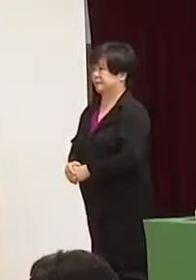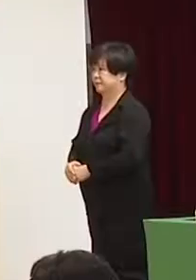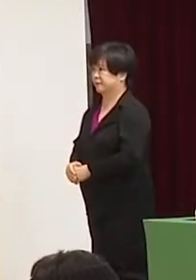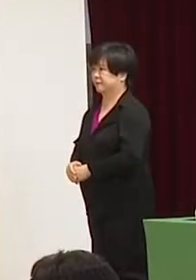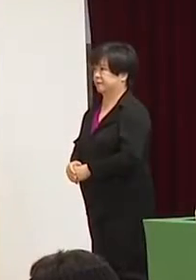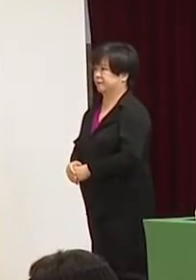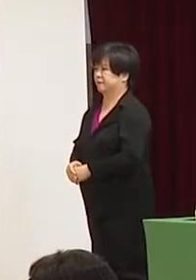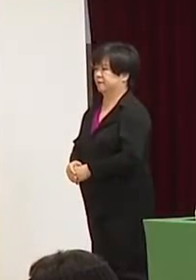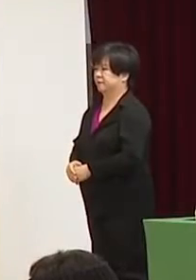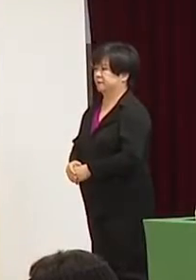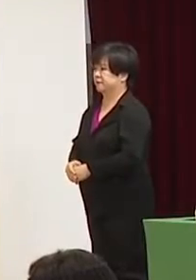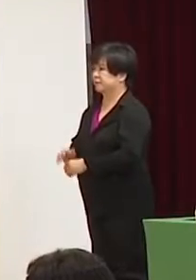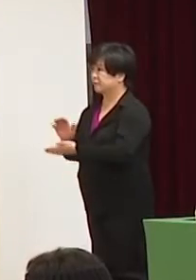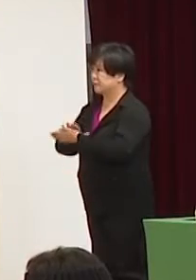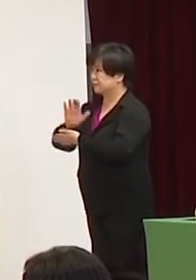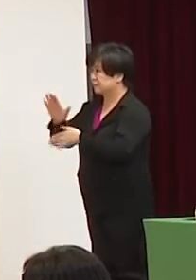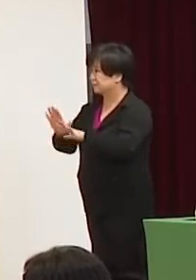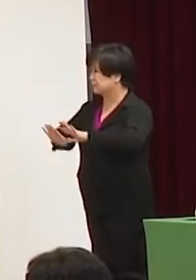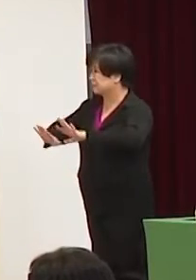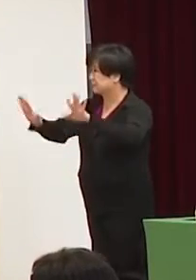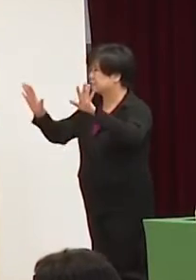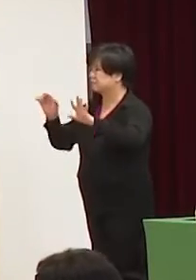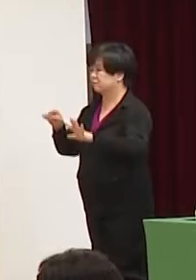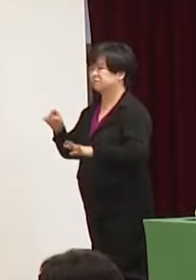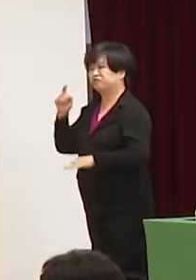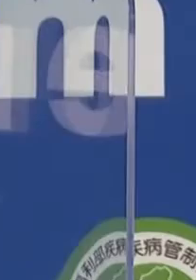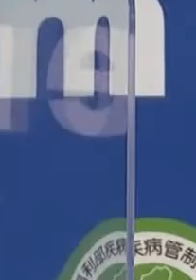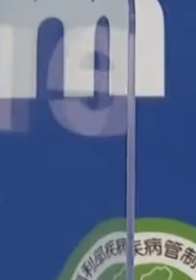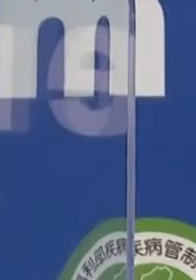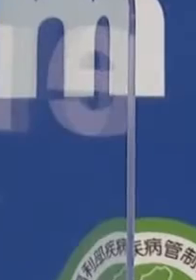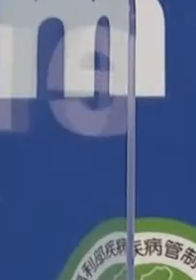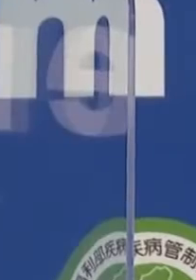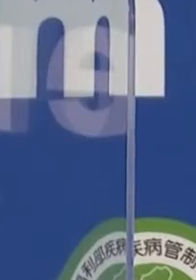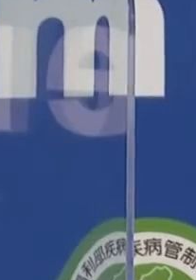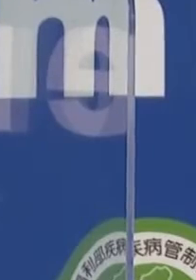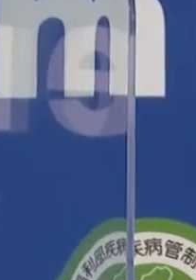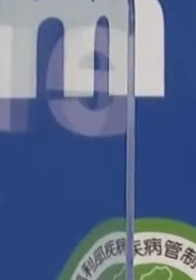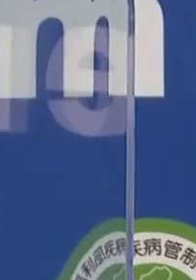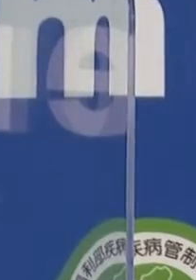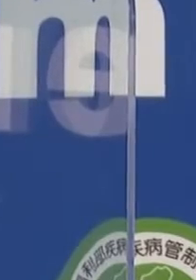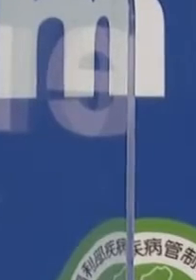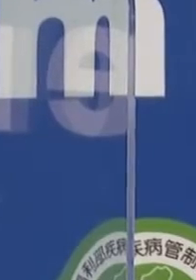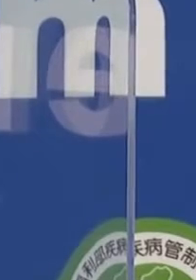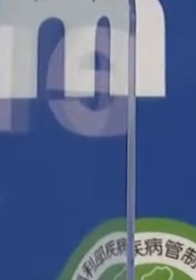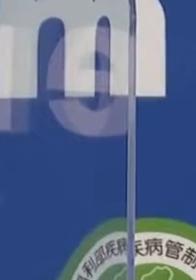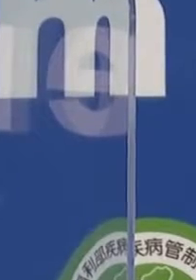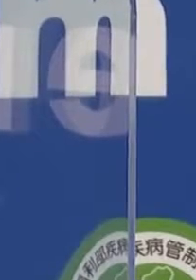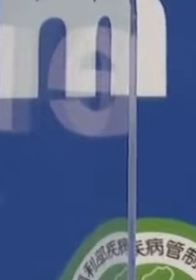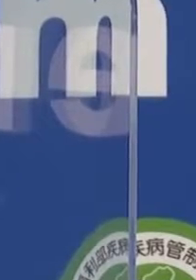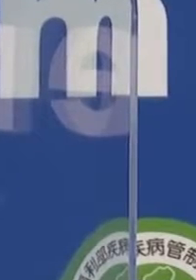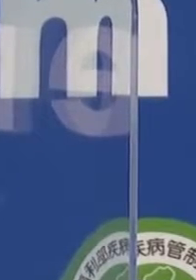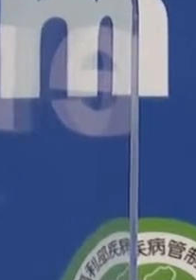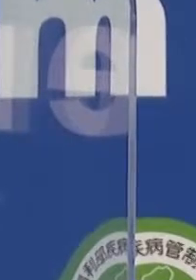去本地生款。今日期满了后，其他去本地生款将扩增，连续五年无本土案例。